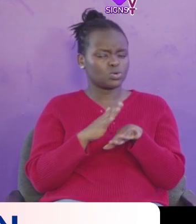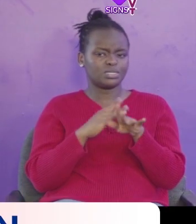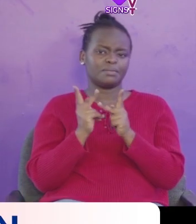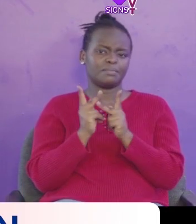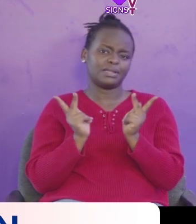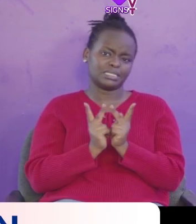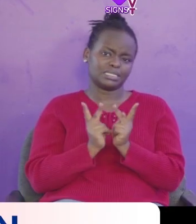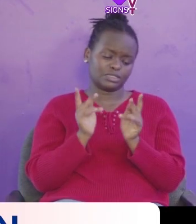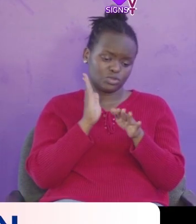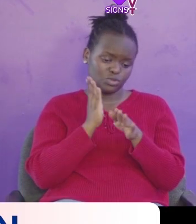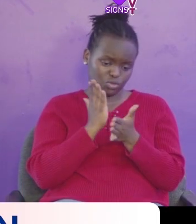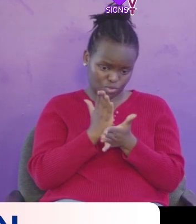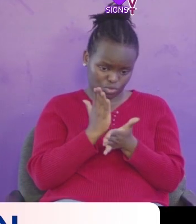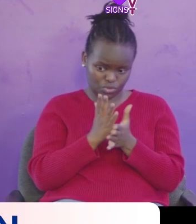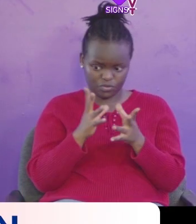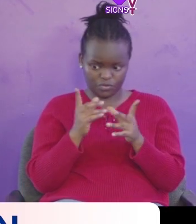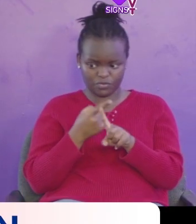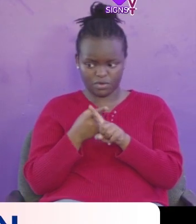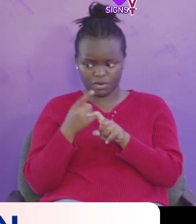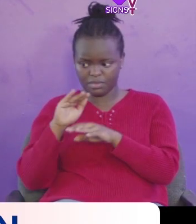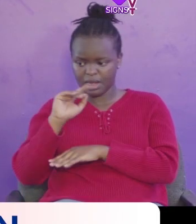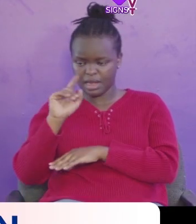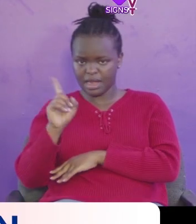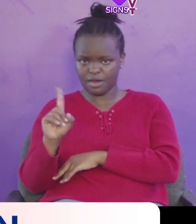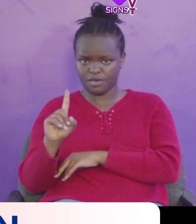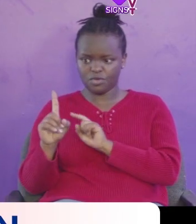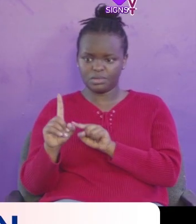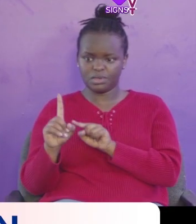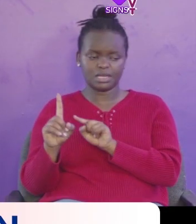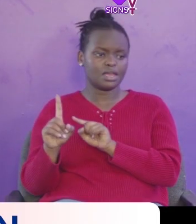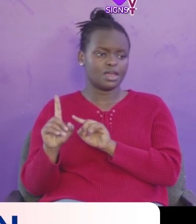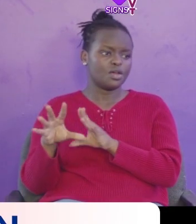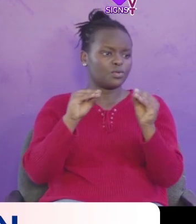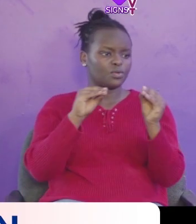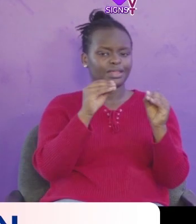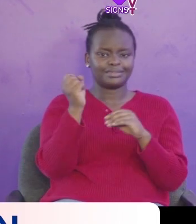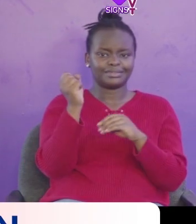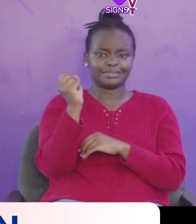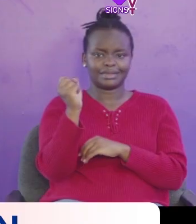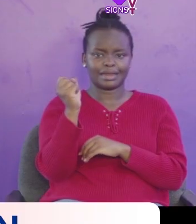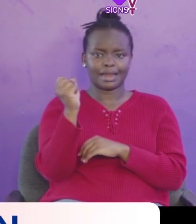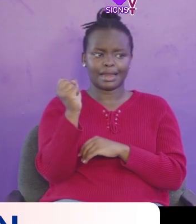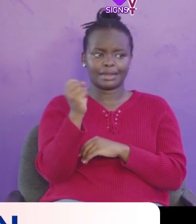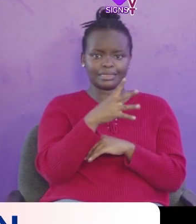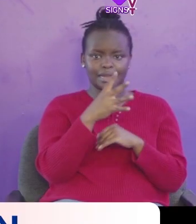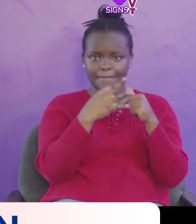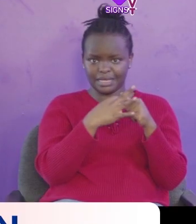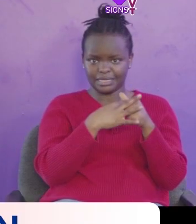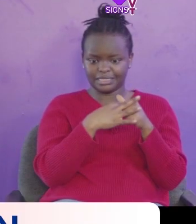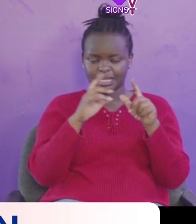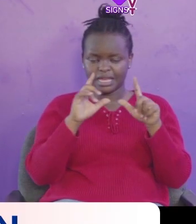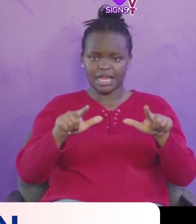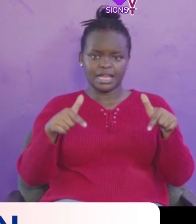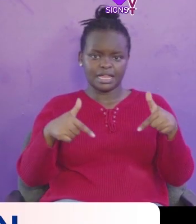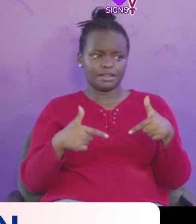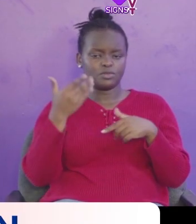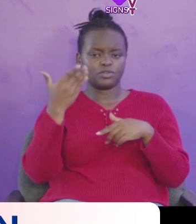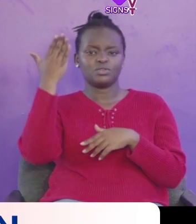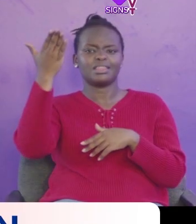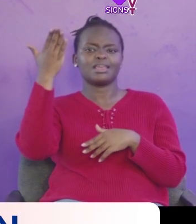that ukishatoka Nairobi, kwenda huko kwingine si ni msituni. Yeah. Ukifika Limuru kwenda huko kuna mwanga ni